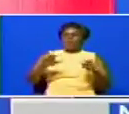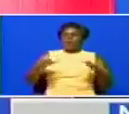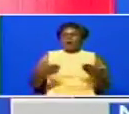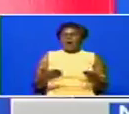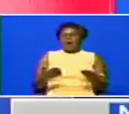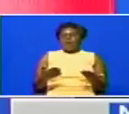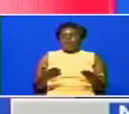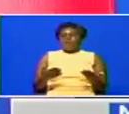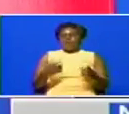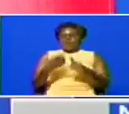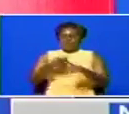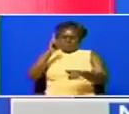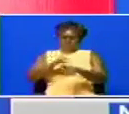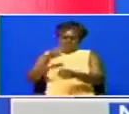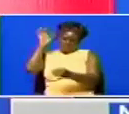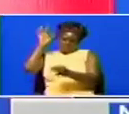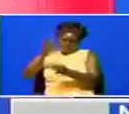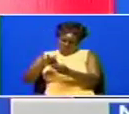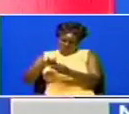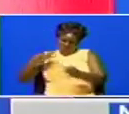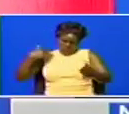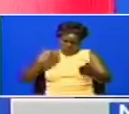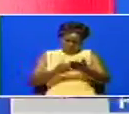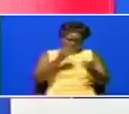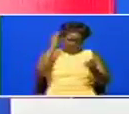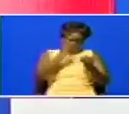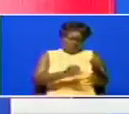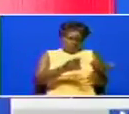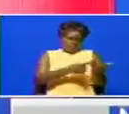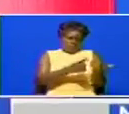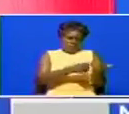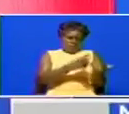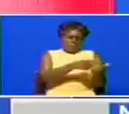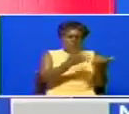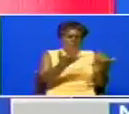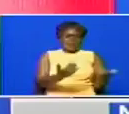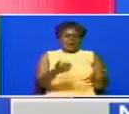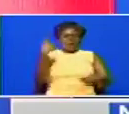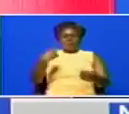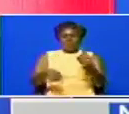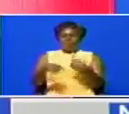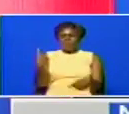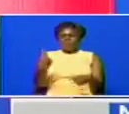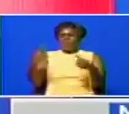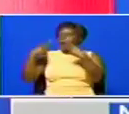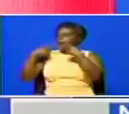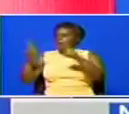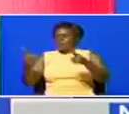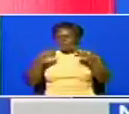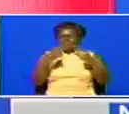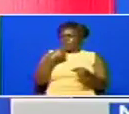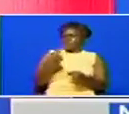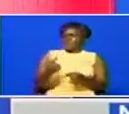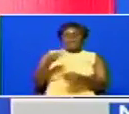mchakato wa kuanzia kupiga kura hadi kumaliza na hadi kuhesabiwa kura na hatimaye washindi kuanza kutangazwa. Wamesema